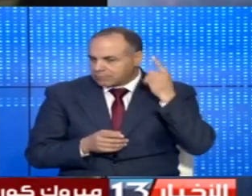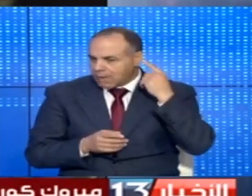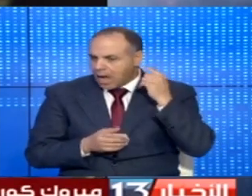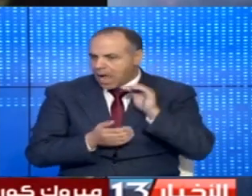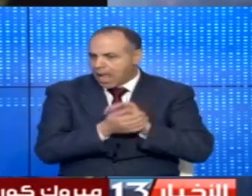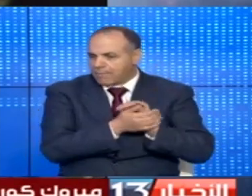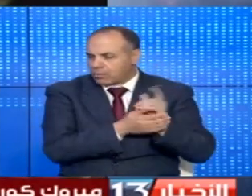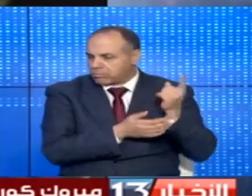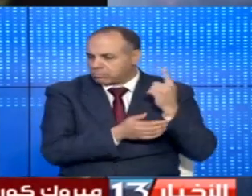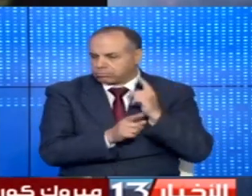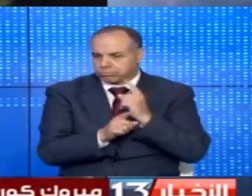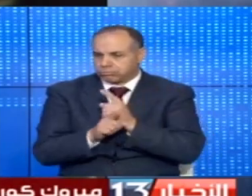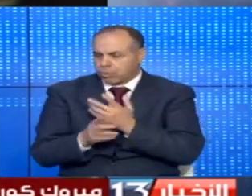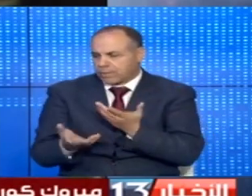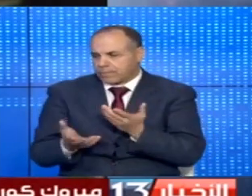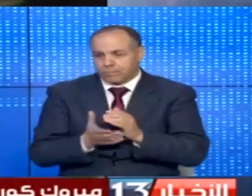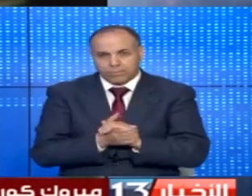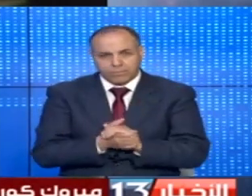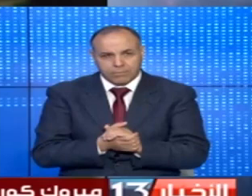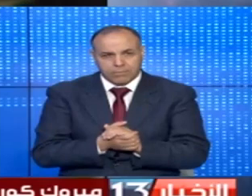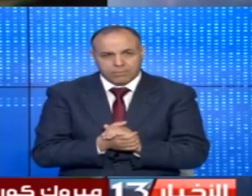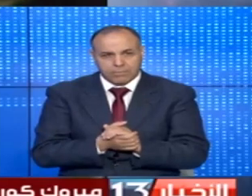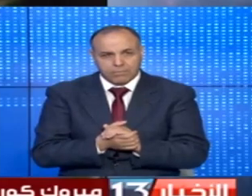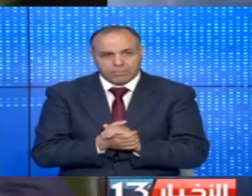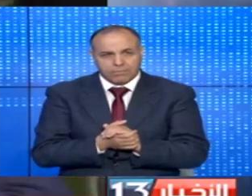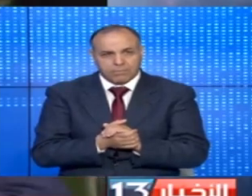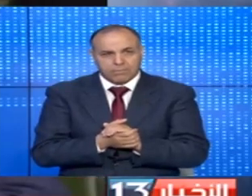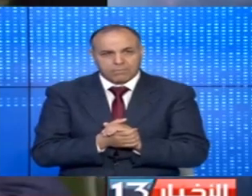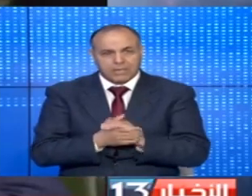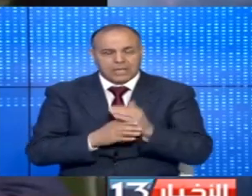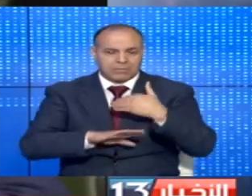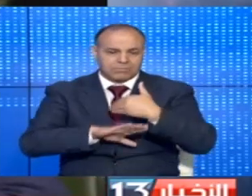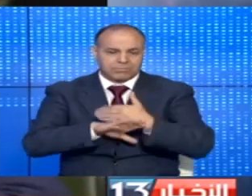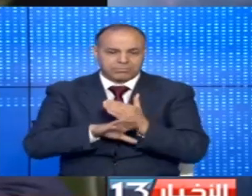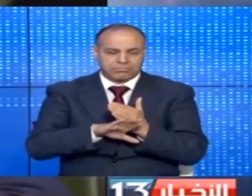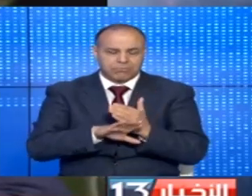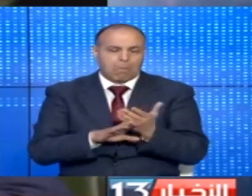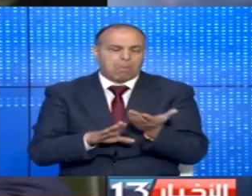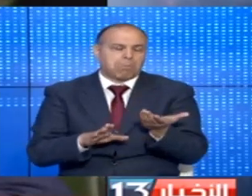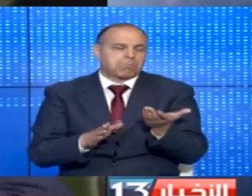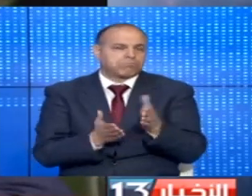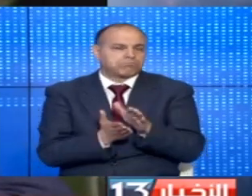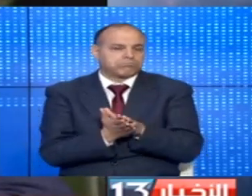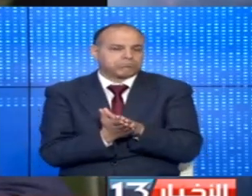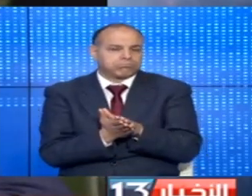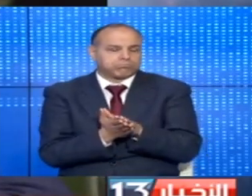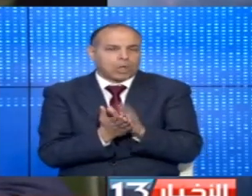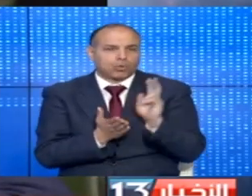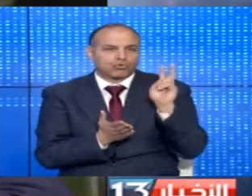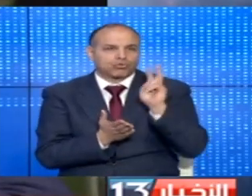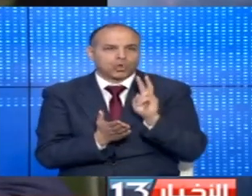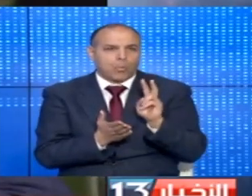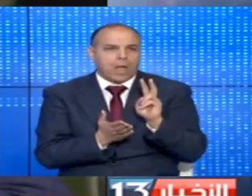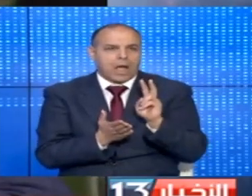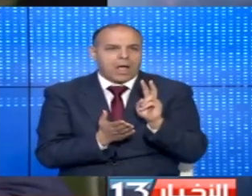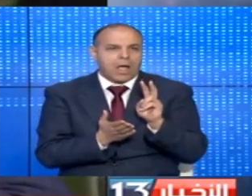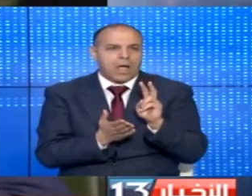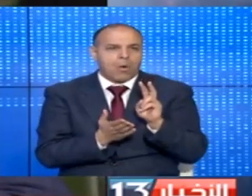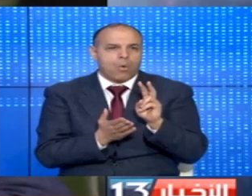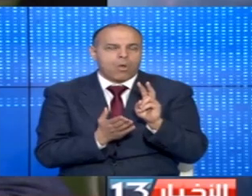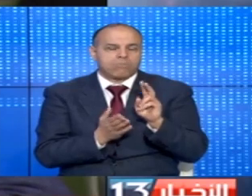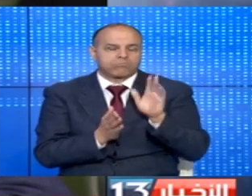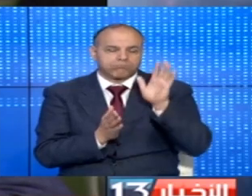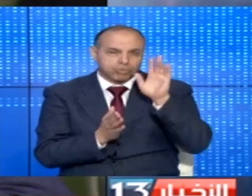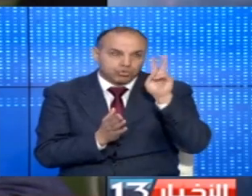الذين التقوا كم انكم تك ادوات بس مون القسم الغليظ يوم الجمعه بين المنبر والمحراب